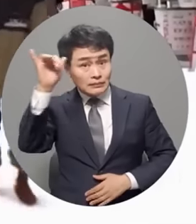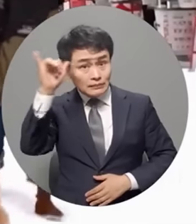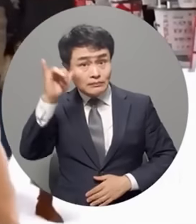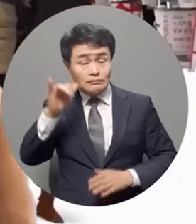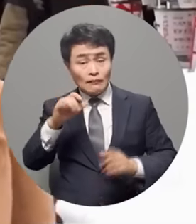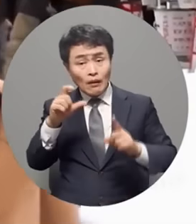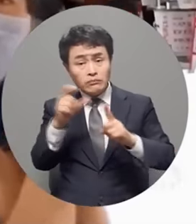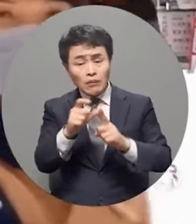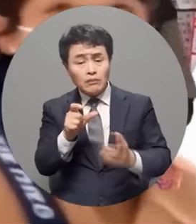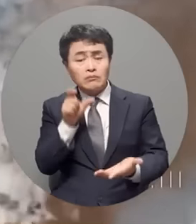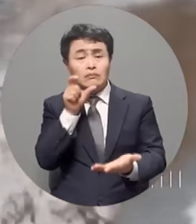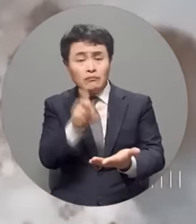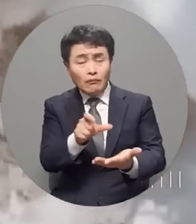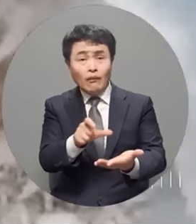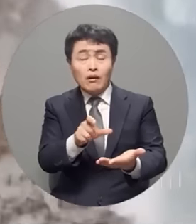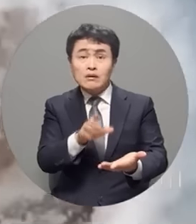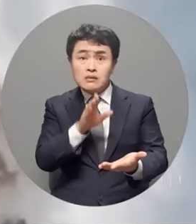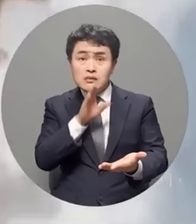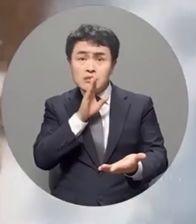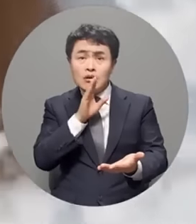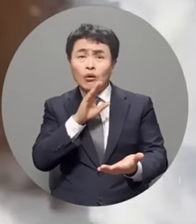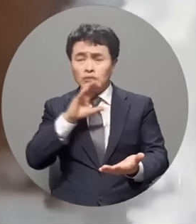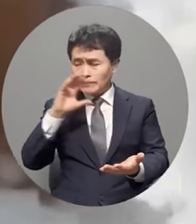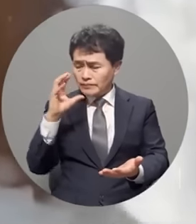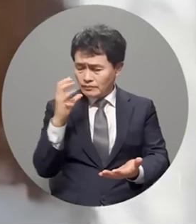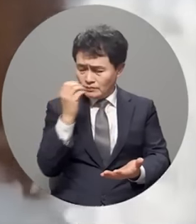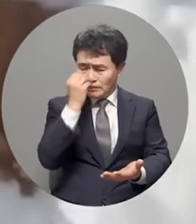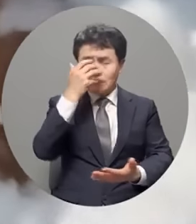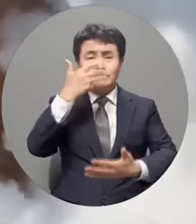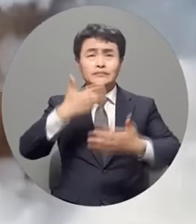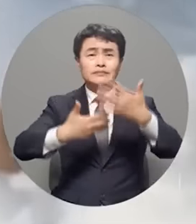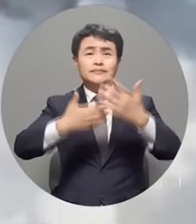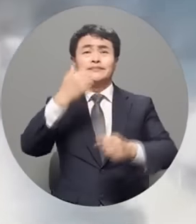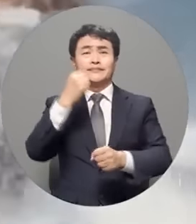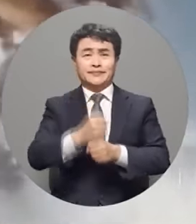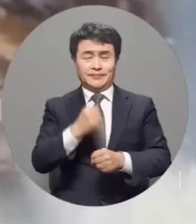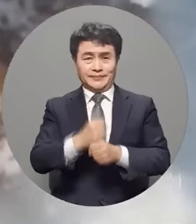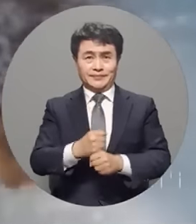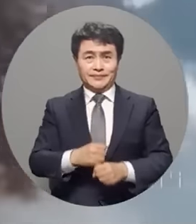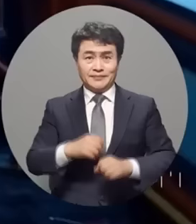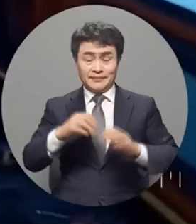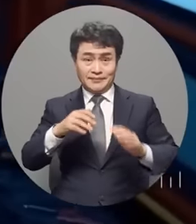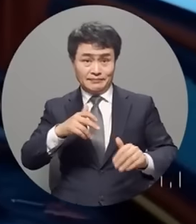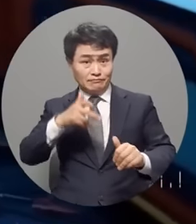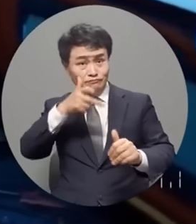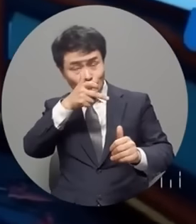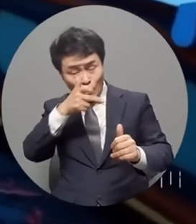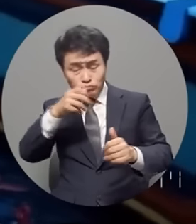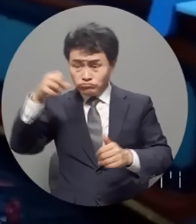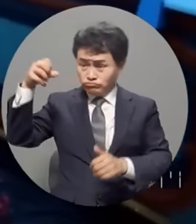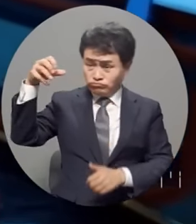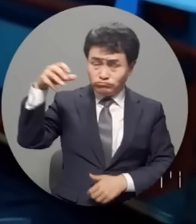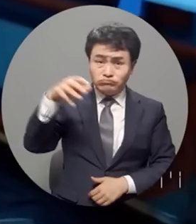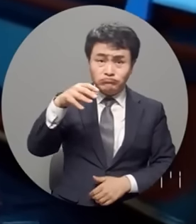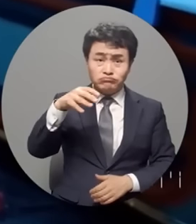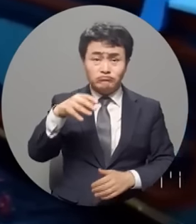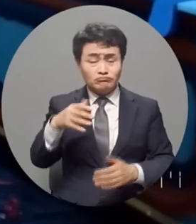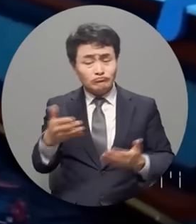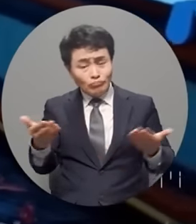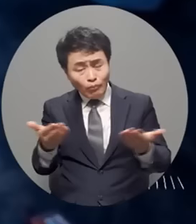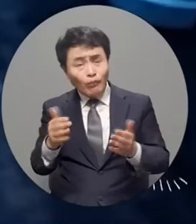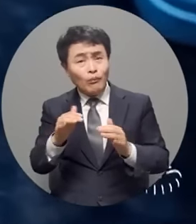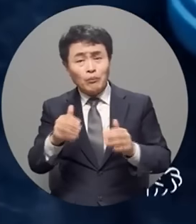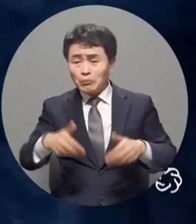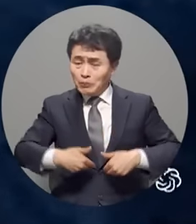몇 개만 입력하면 실제보다 더 매력적인 영상을 뽑아냅니다. 카메라도 조명도 스텝도 필요 없는